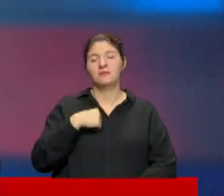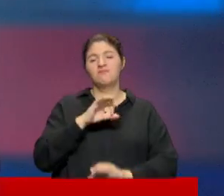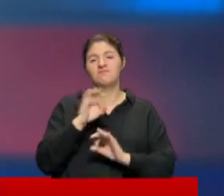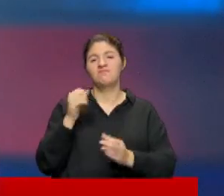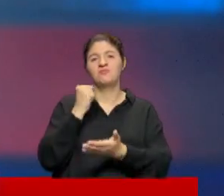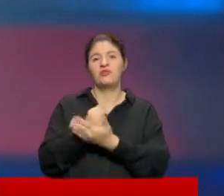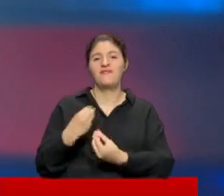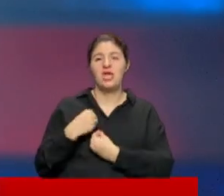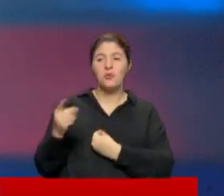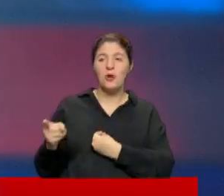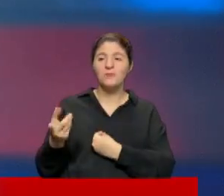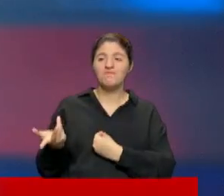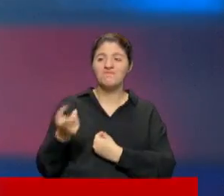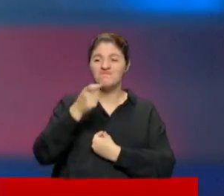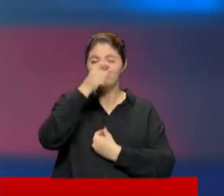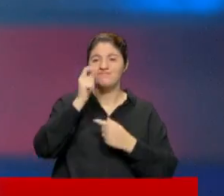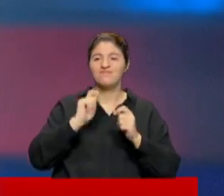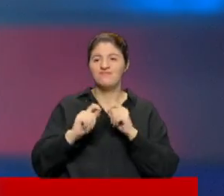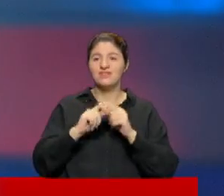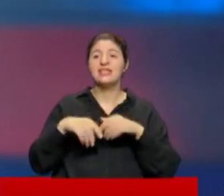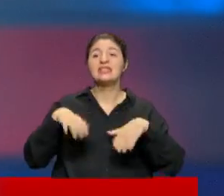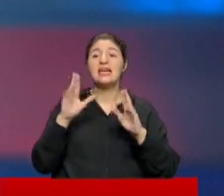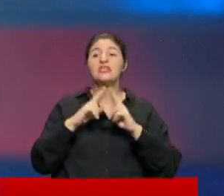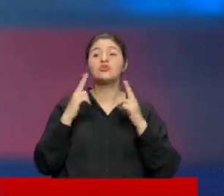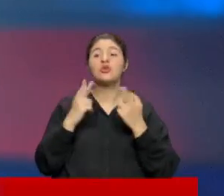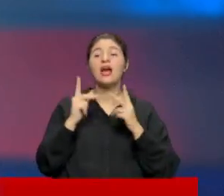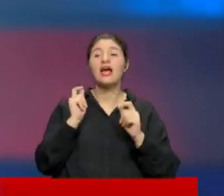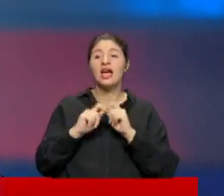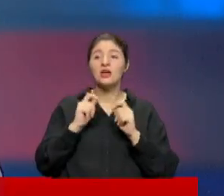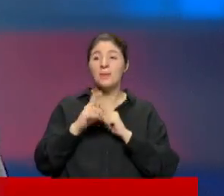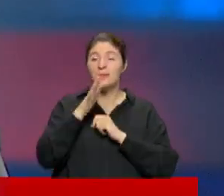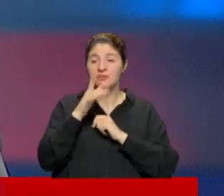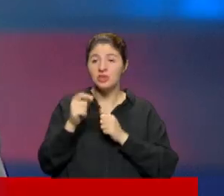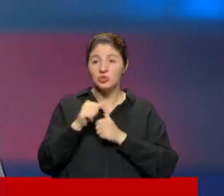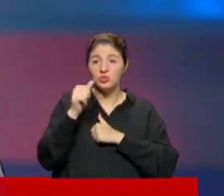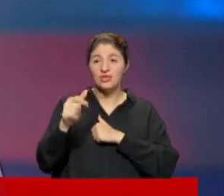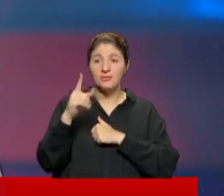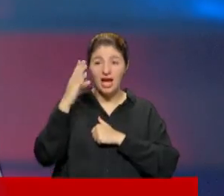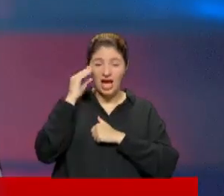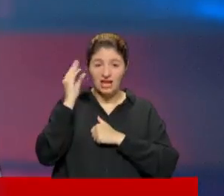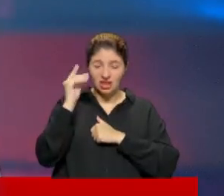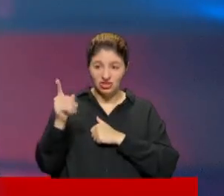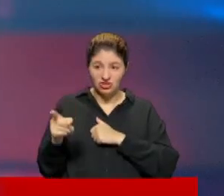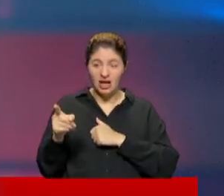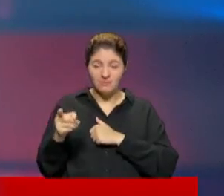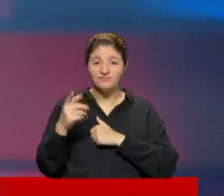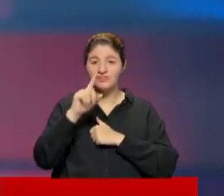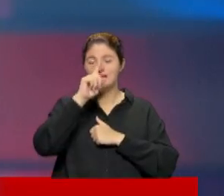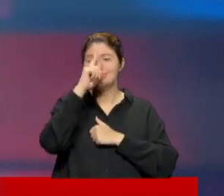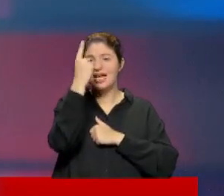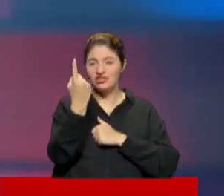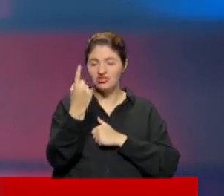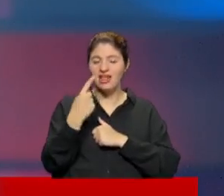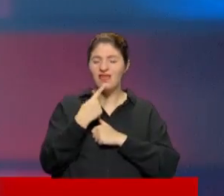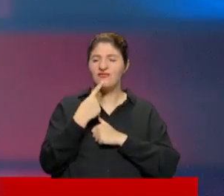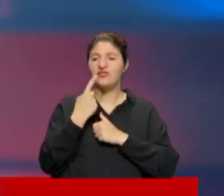ediyor Yani Türk ekonomisinden değil Dünya Ekonomi biliminden uzak bir anlayışla sadece